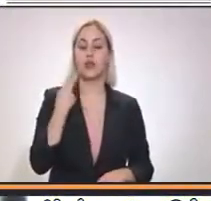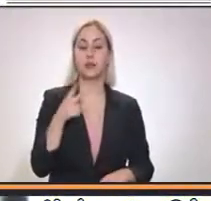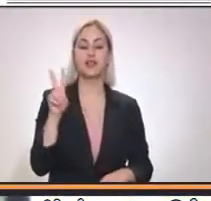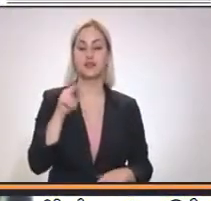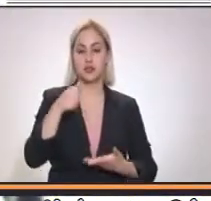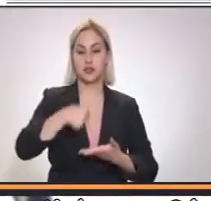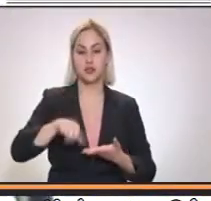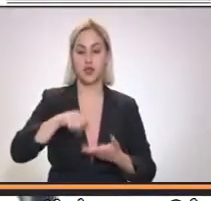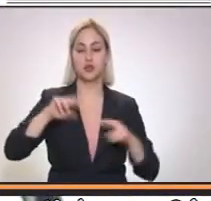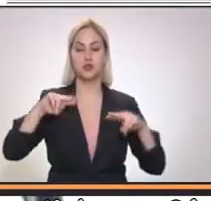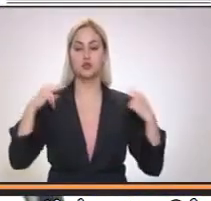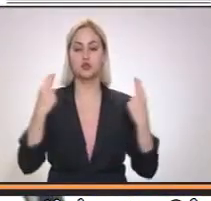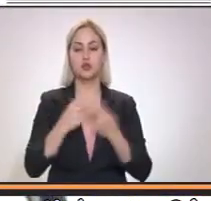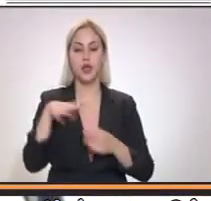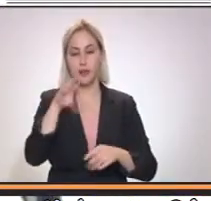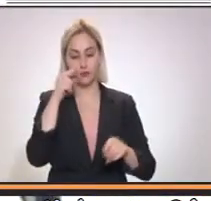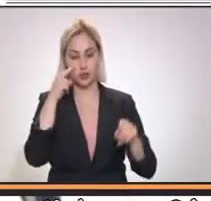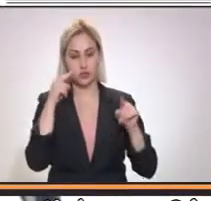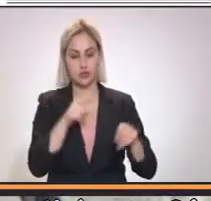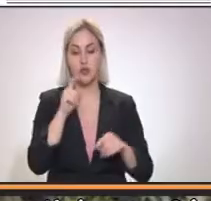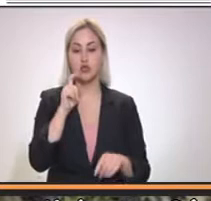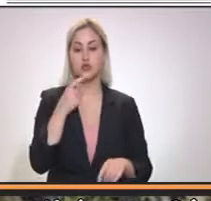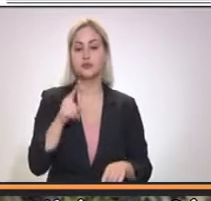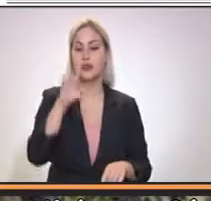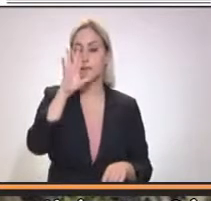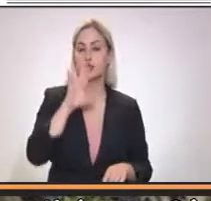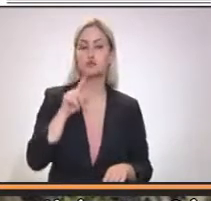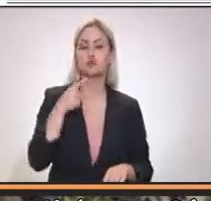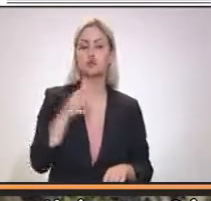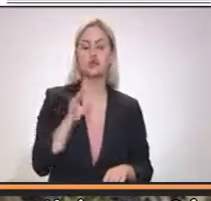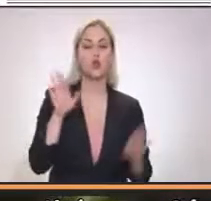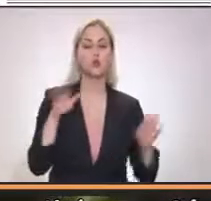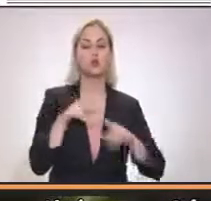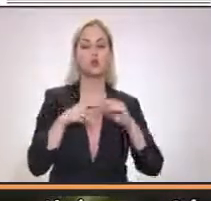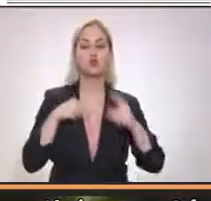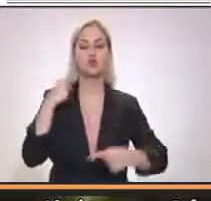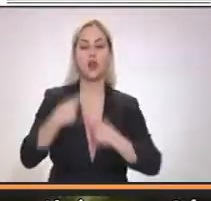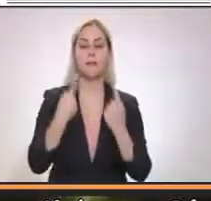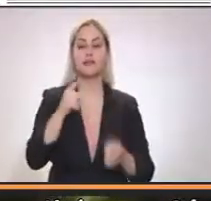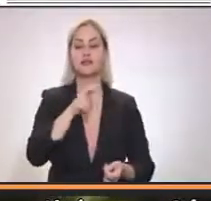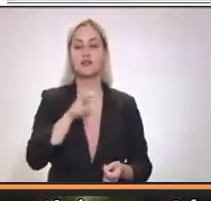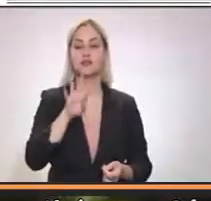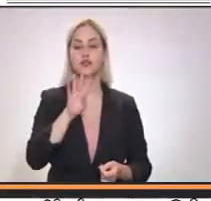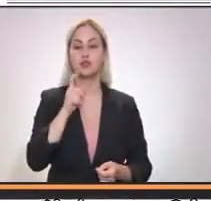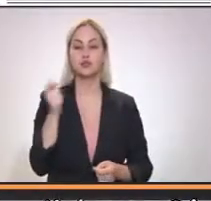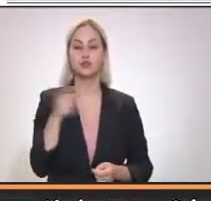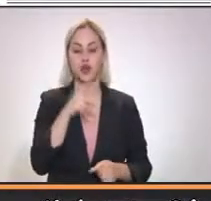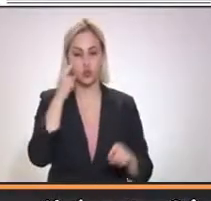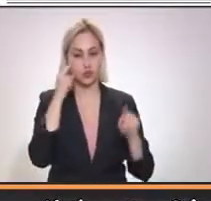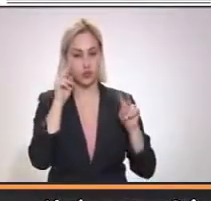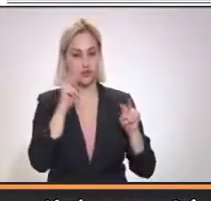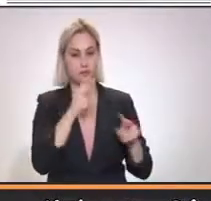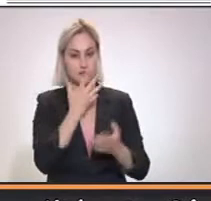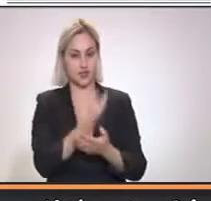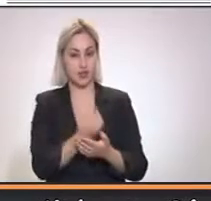Şekercioğlu 2020'de tüm dünyada gözlemlenen 9.590 kuş türünden 1.849'unun